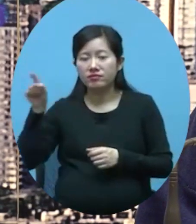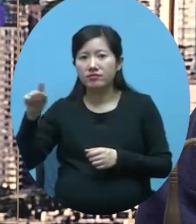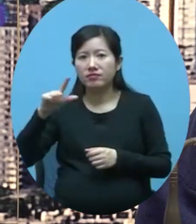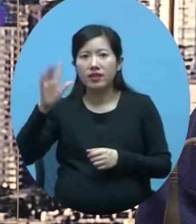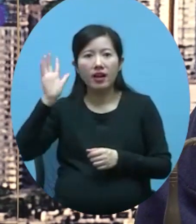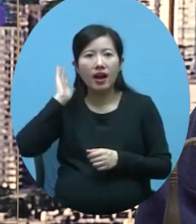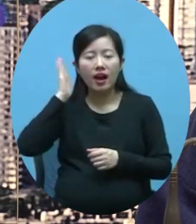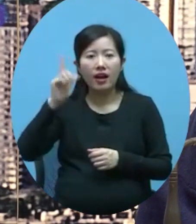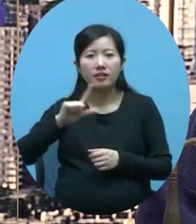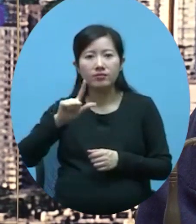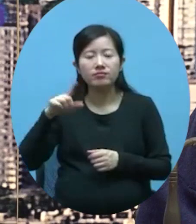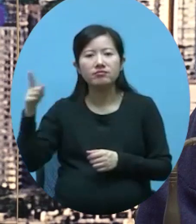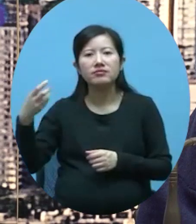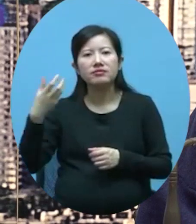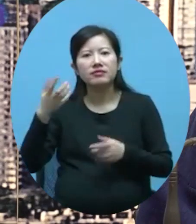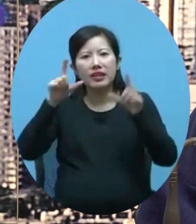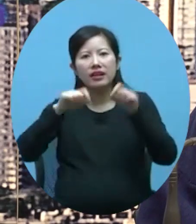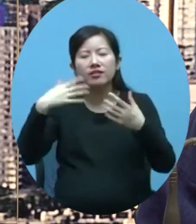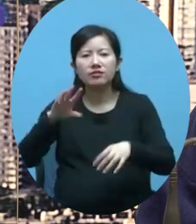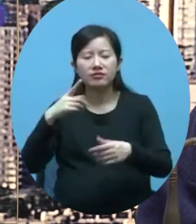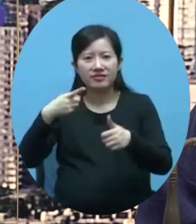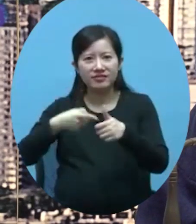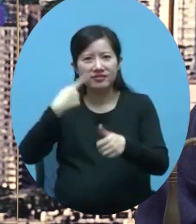第一個星期做成怎樣然後再看一下情況